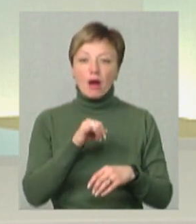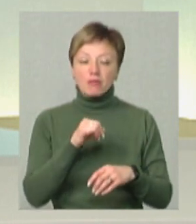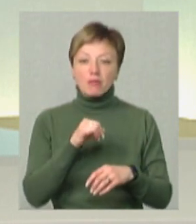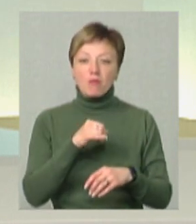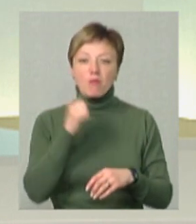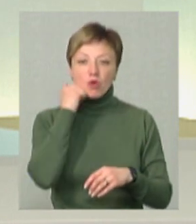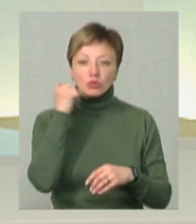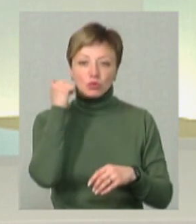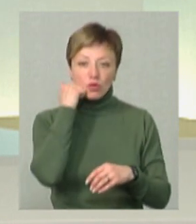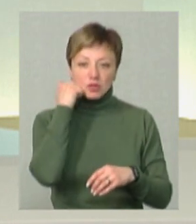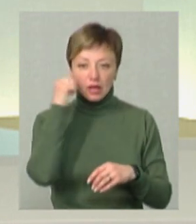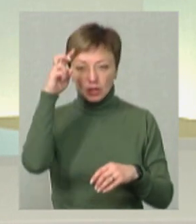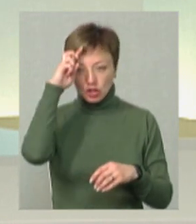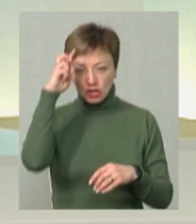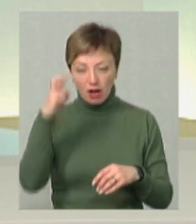держава,